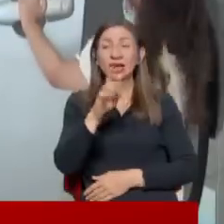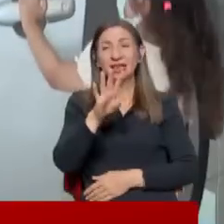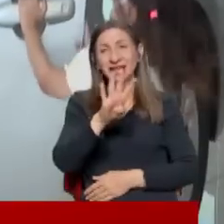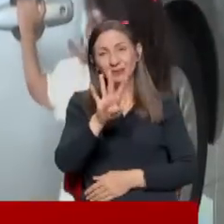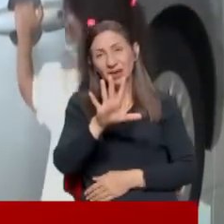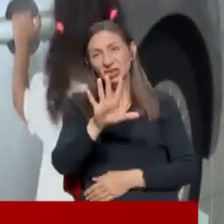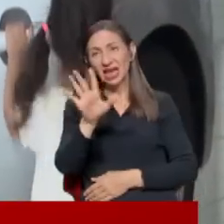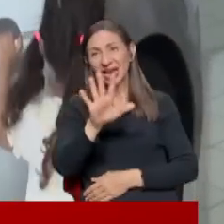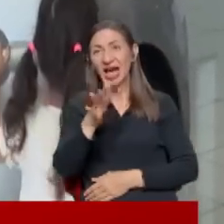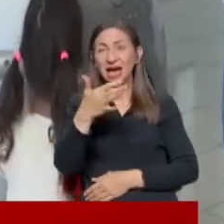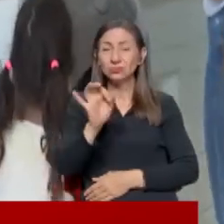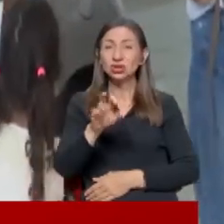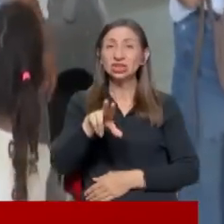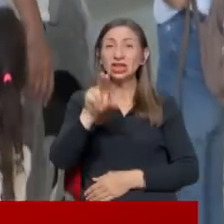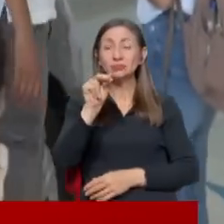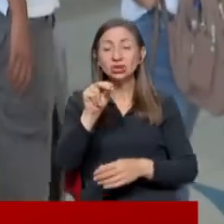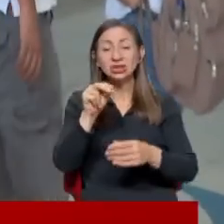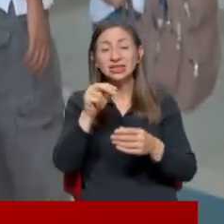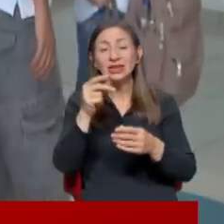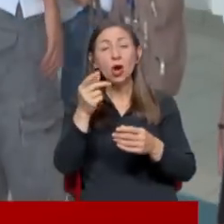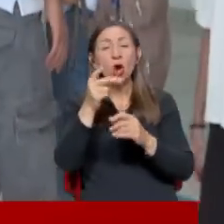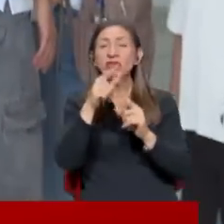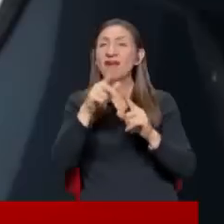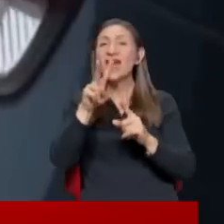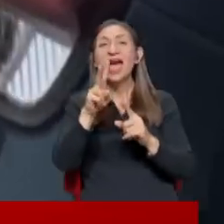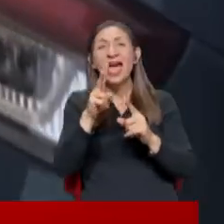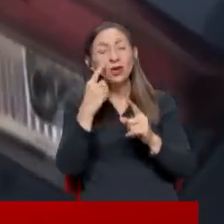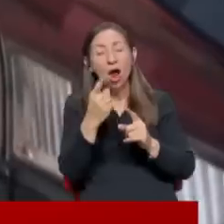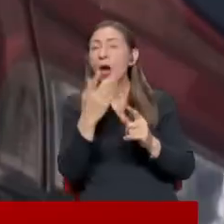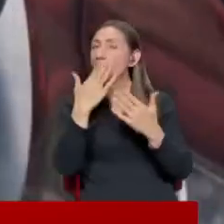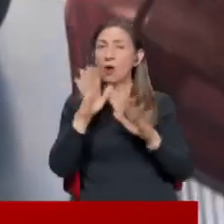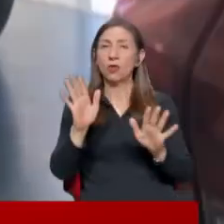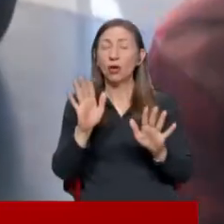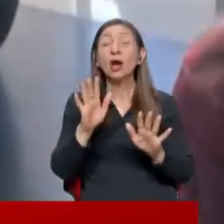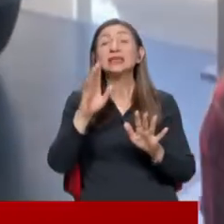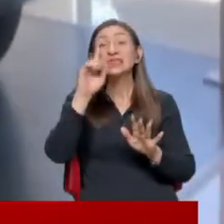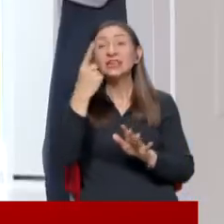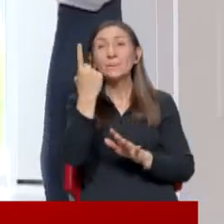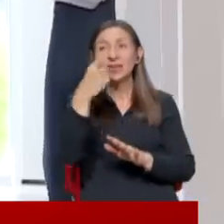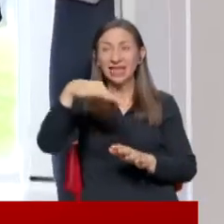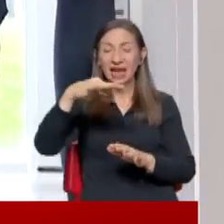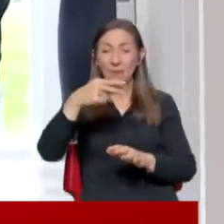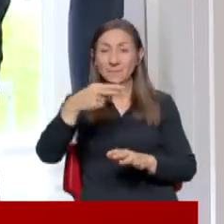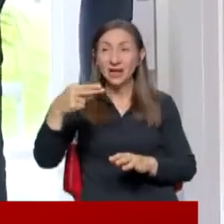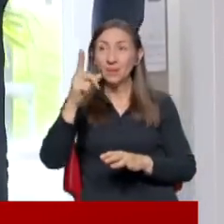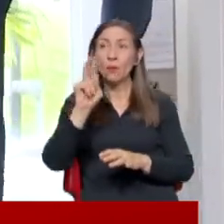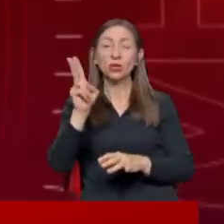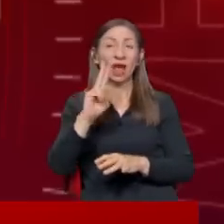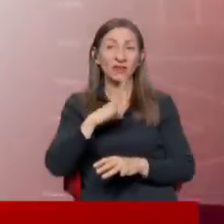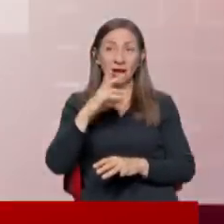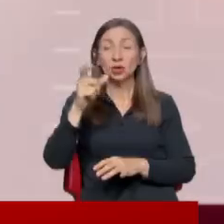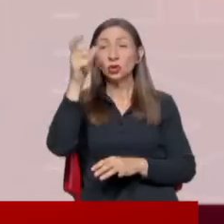%45, 50, 60, 70'lik dilime giren hiçbir araba yok. Türkiye'de sadece bir tane markanın bir modeli